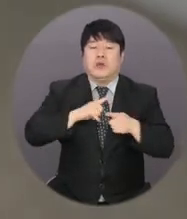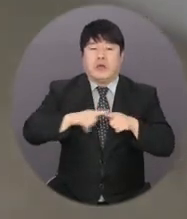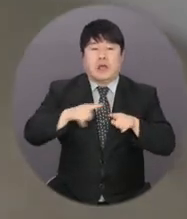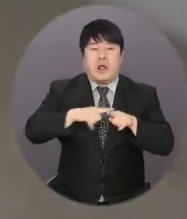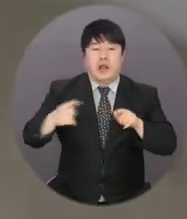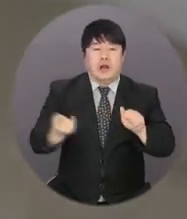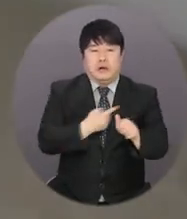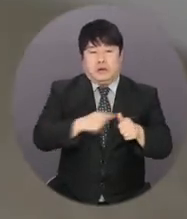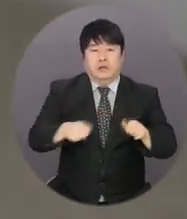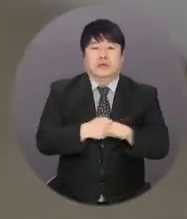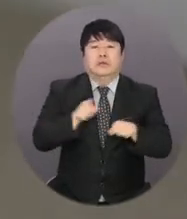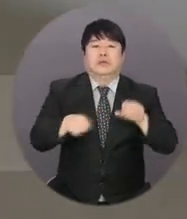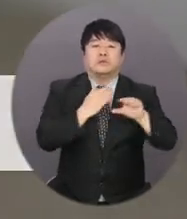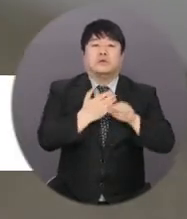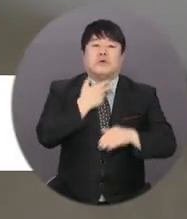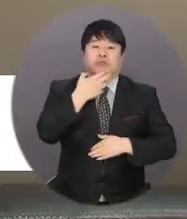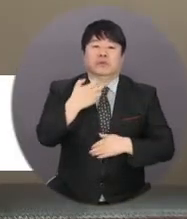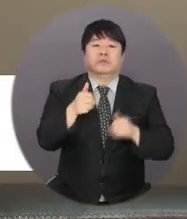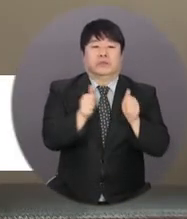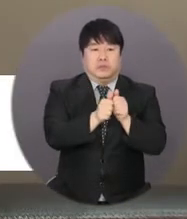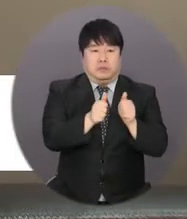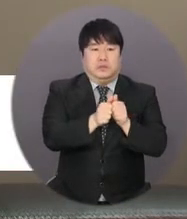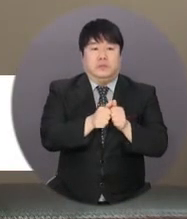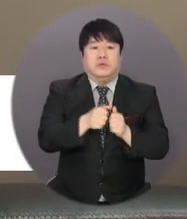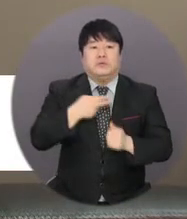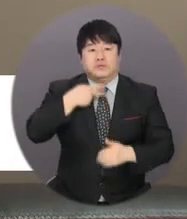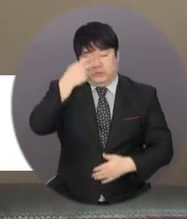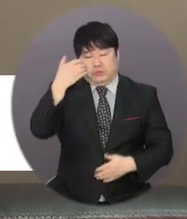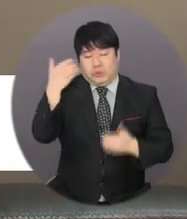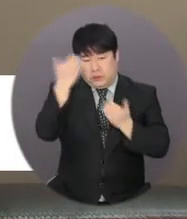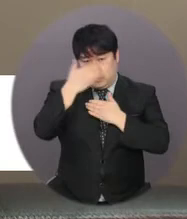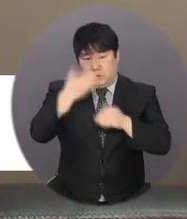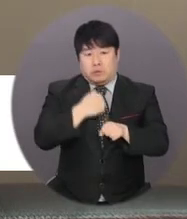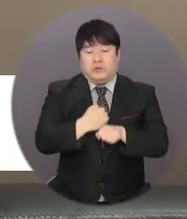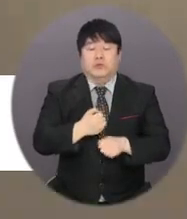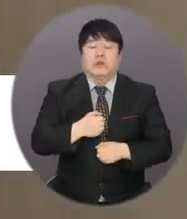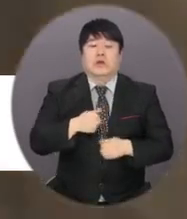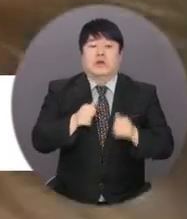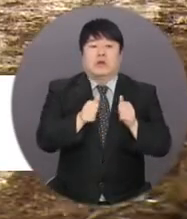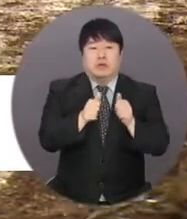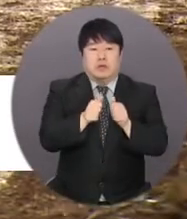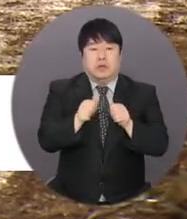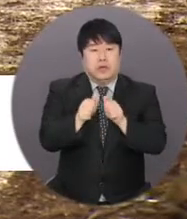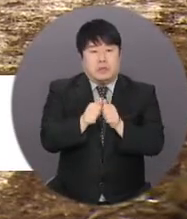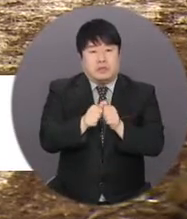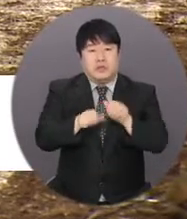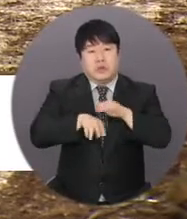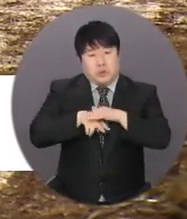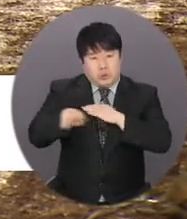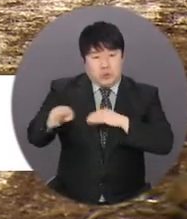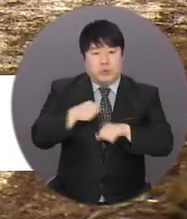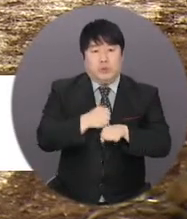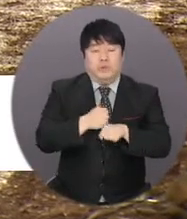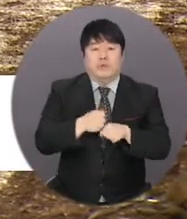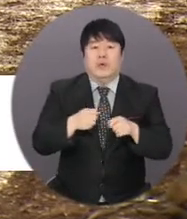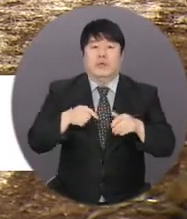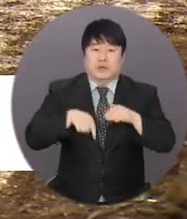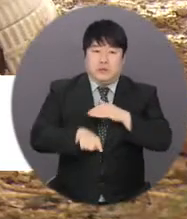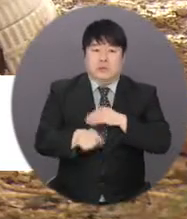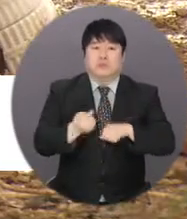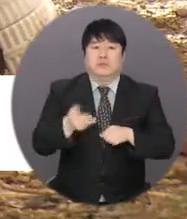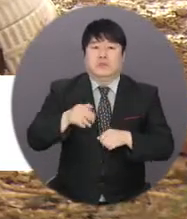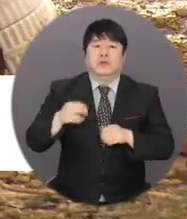휘둘렀습니다. 이 가운데 80대 남성은 술에 취한 채 위협하는 A씨를 피해 한층 아래로 도망쳤지만 결국 흉기에